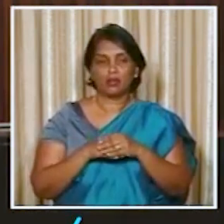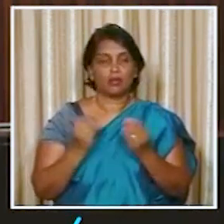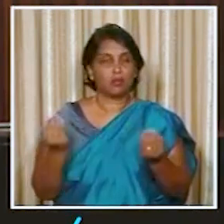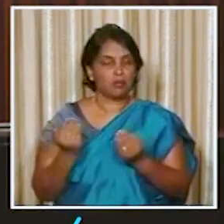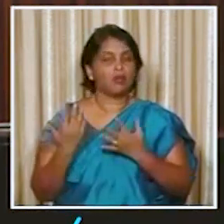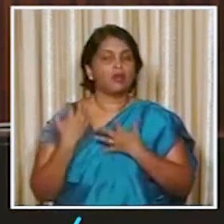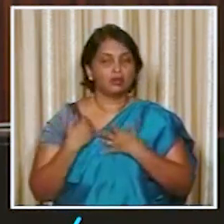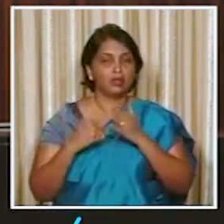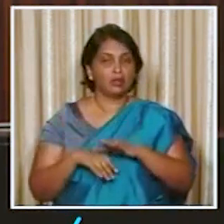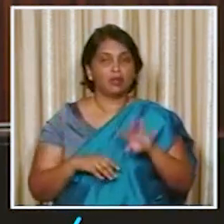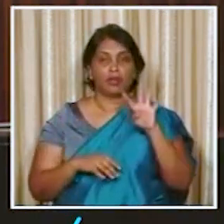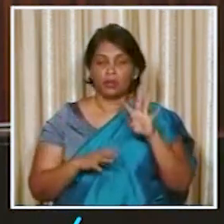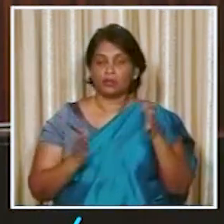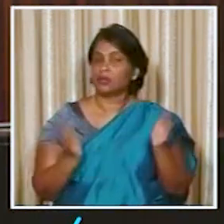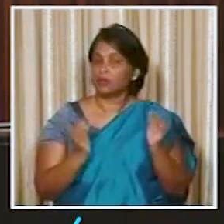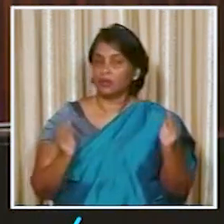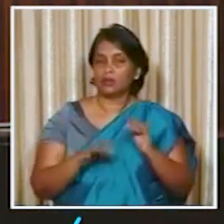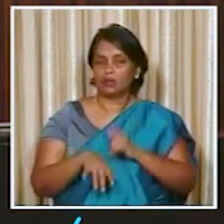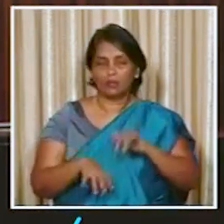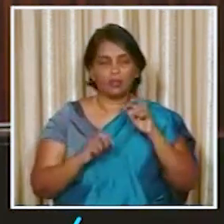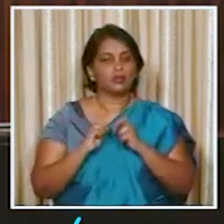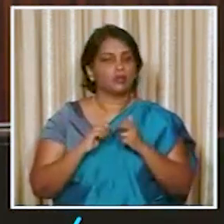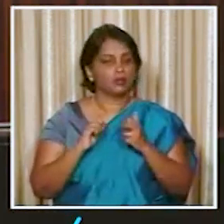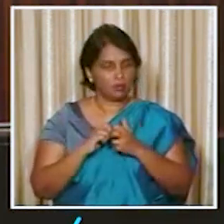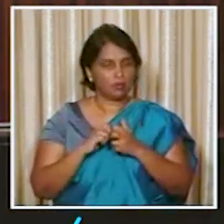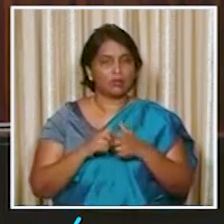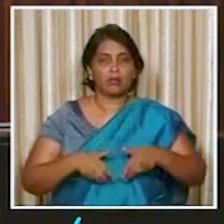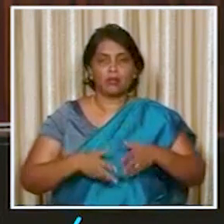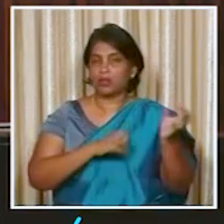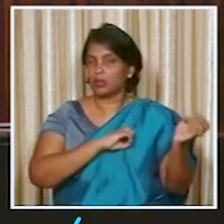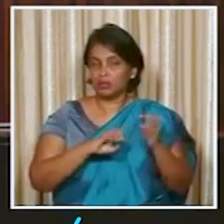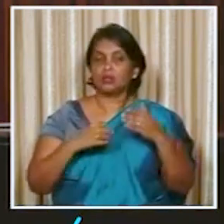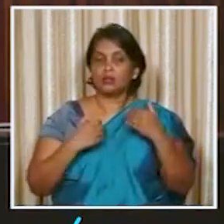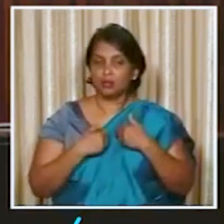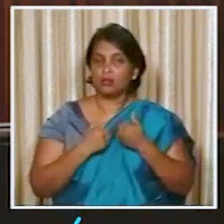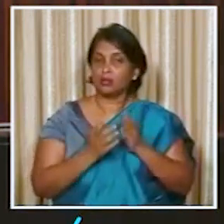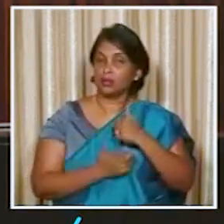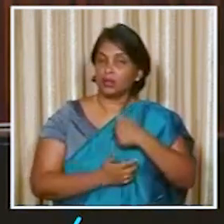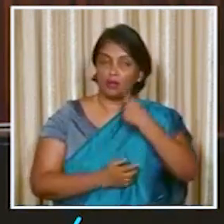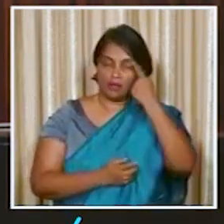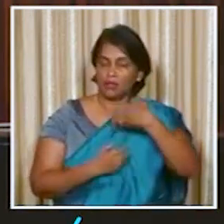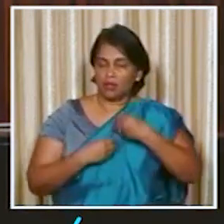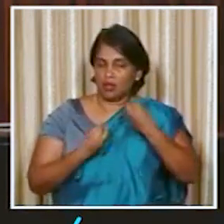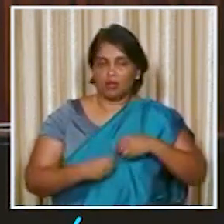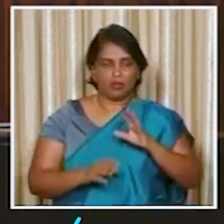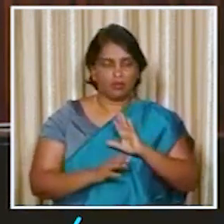අතදරුවක සමග දරුවන් 4 දෙනෙකු අතිශය අවාසනාවන්ත පරිදි මහමගට ඇද දෙමුවද මම මගේ හෘද සාක්ෂිය මරණම